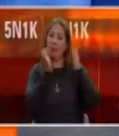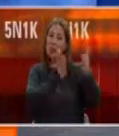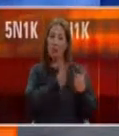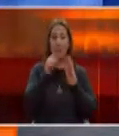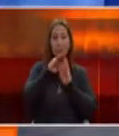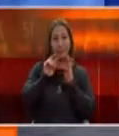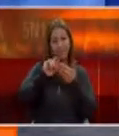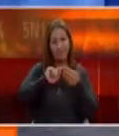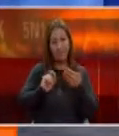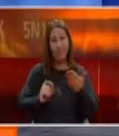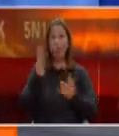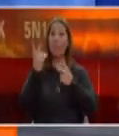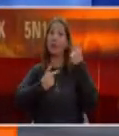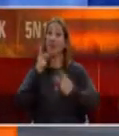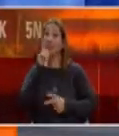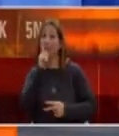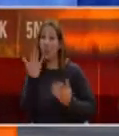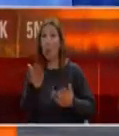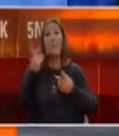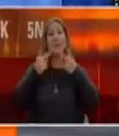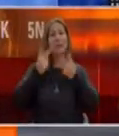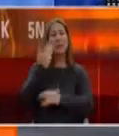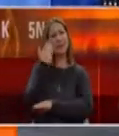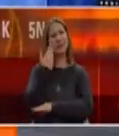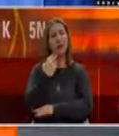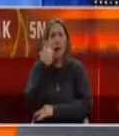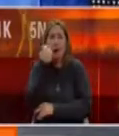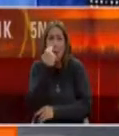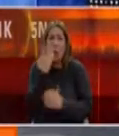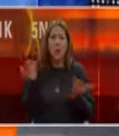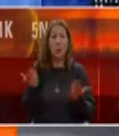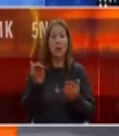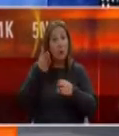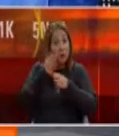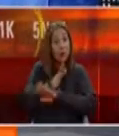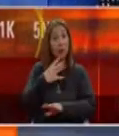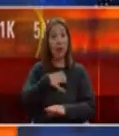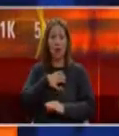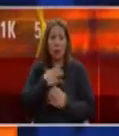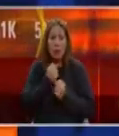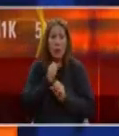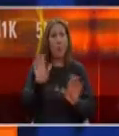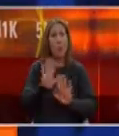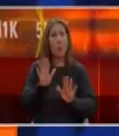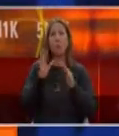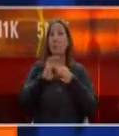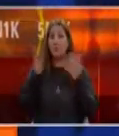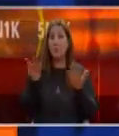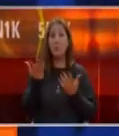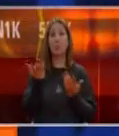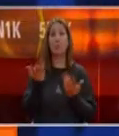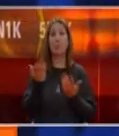metinlerini yazıyoruz, bir yandan seslendiriyorum. Ama bazılarını izlerken ağlıyorum. Evet. Yani gerçekten kendimi tutamıyorum. Evet. Çünkü